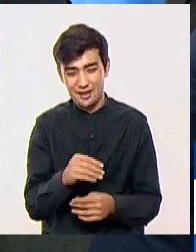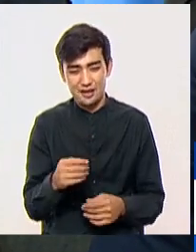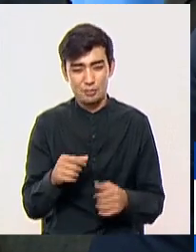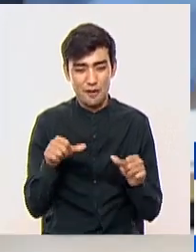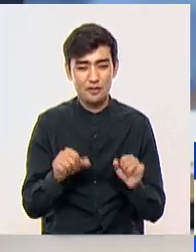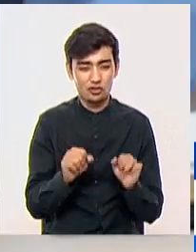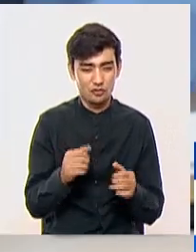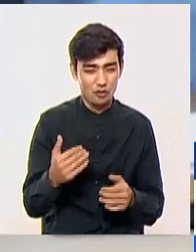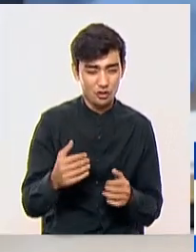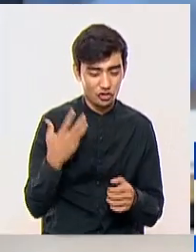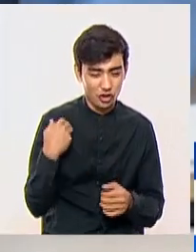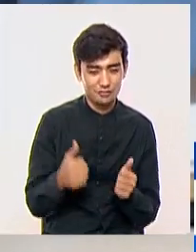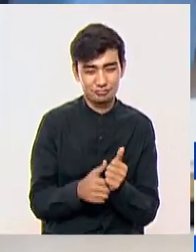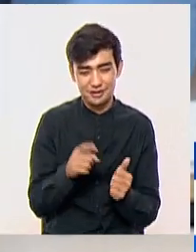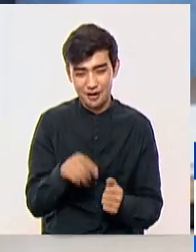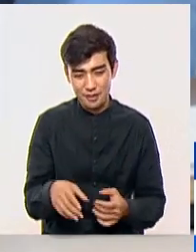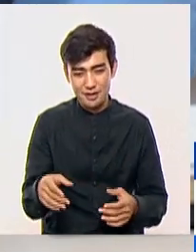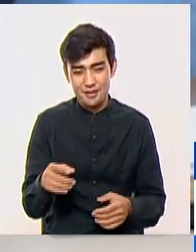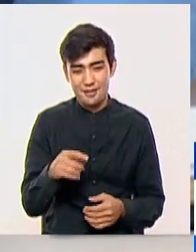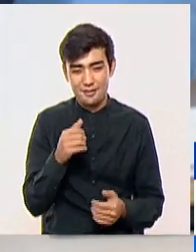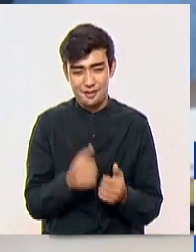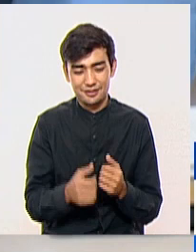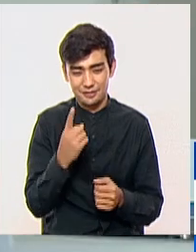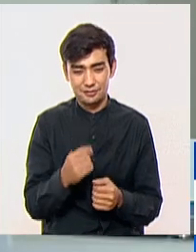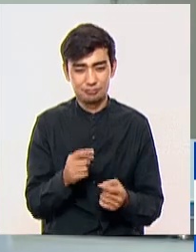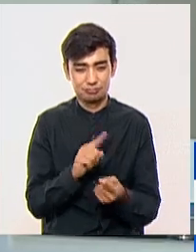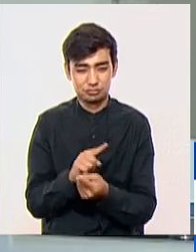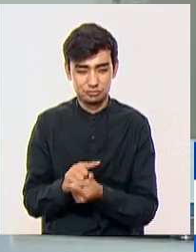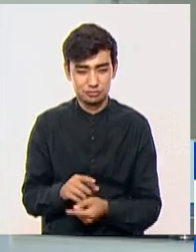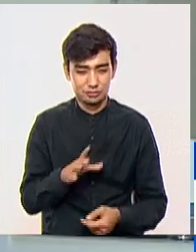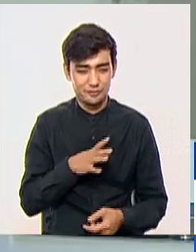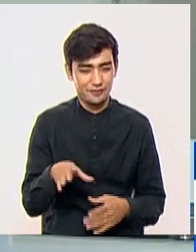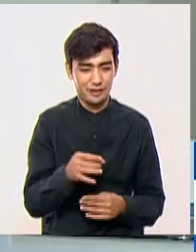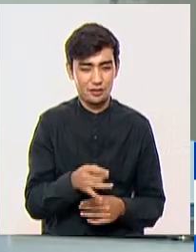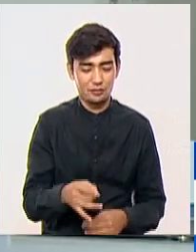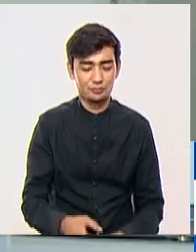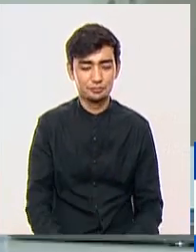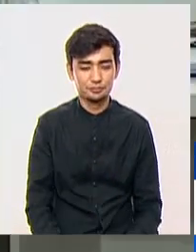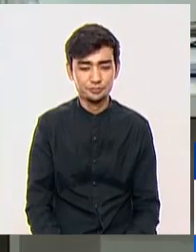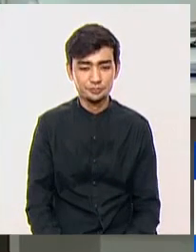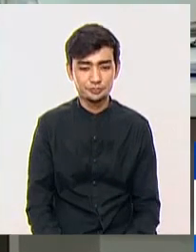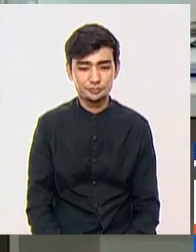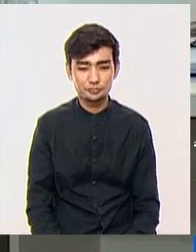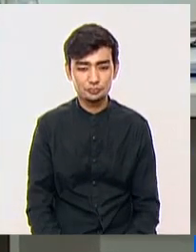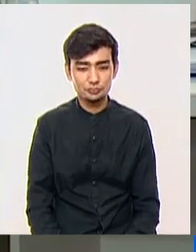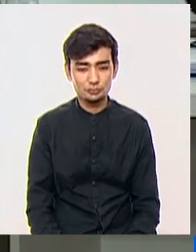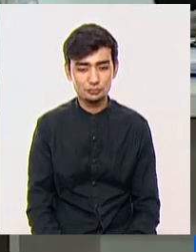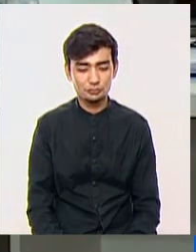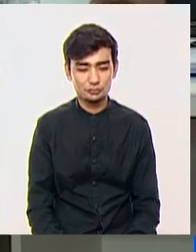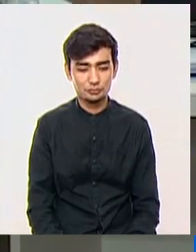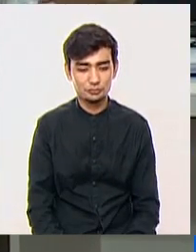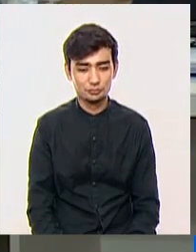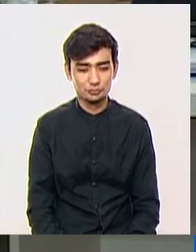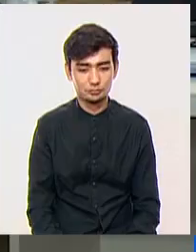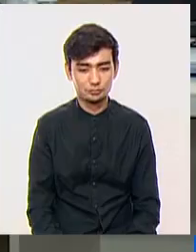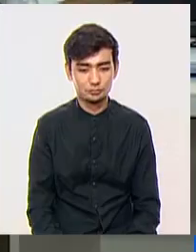басшыларының орынбасарлары әр ауданда бір күн бойы жеке қабылдаулар өткізген. Абай Нұржанұлы, Информбюро, Қызылорда